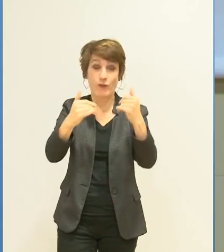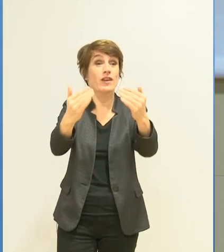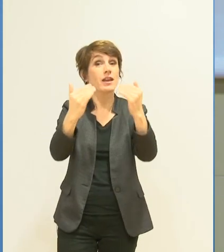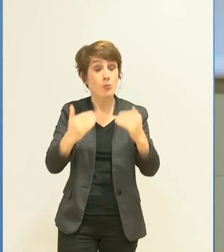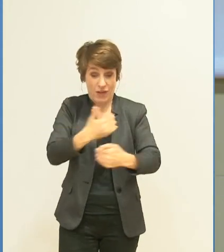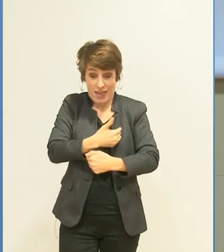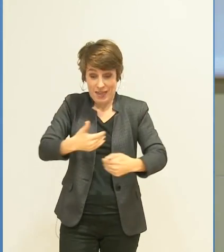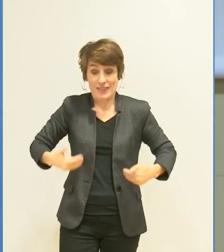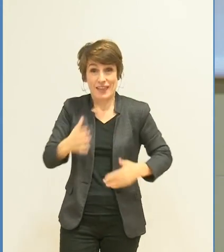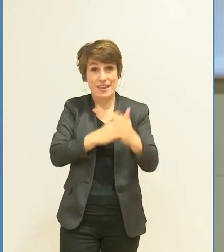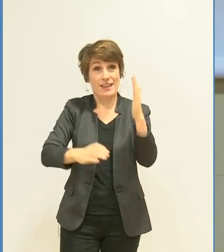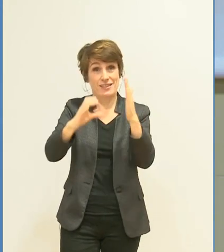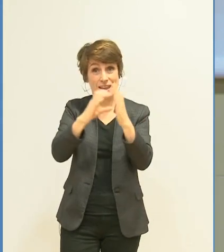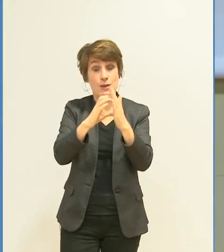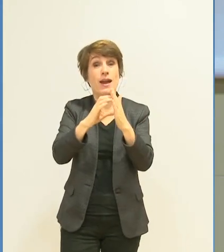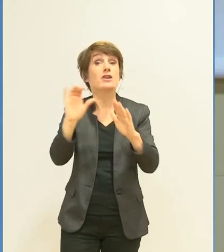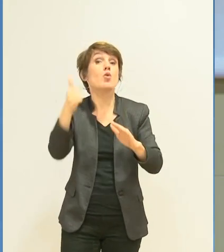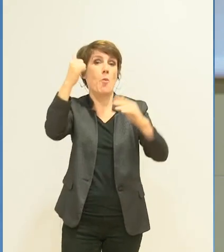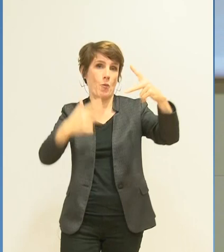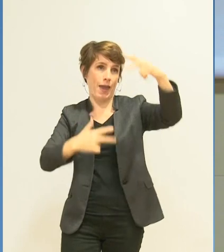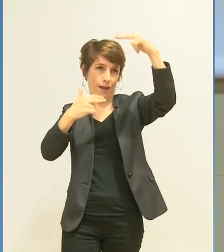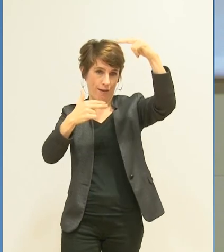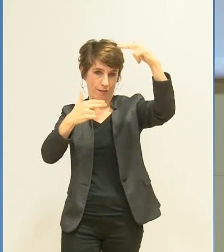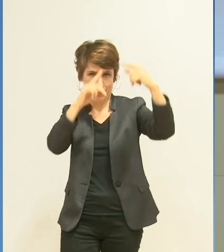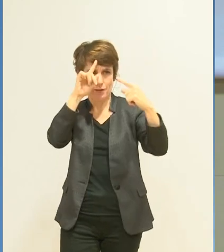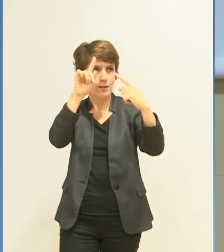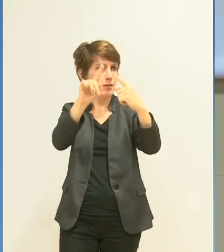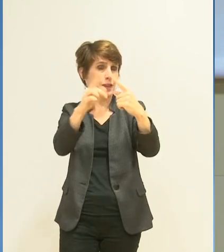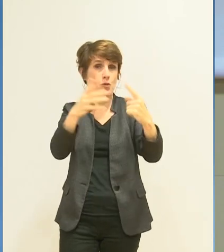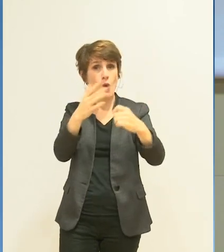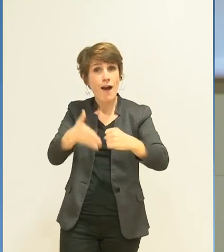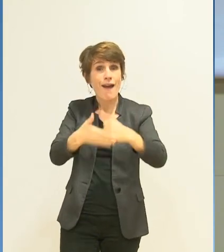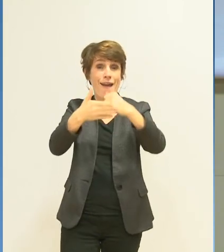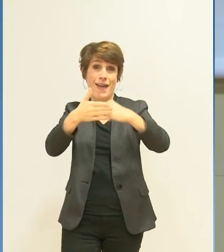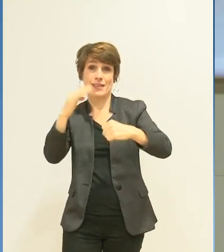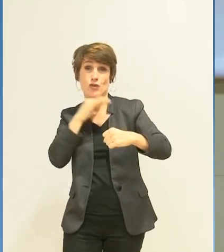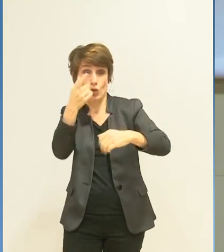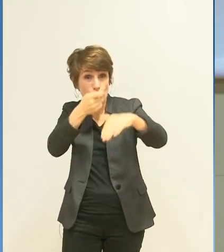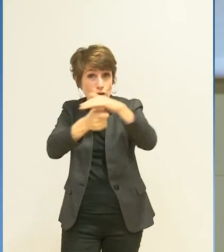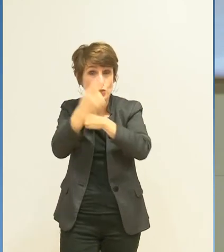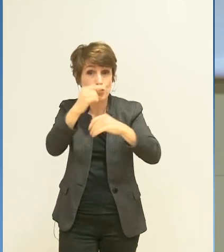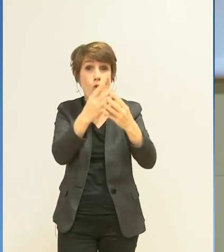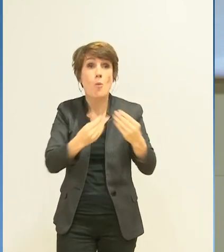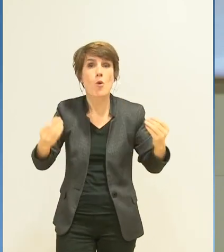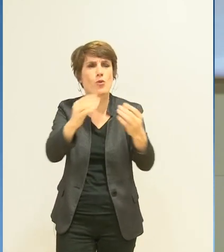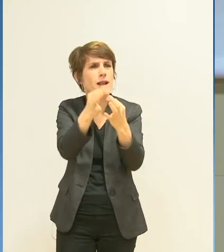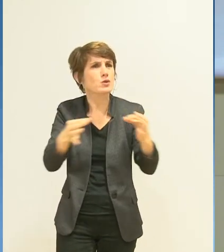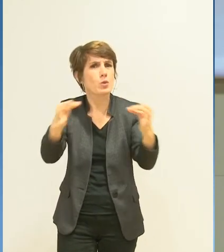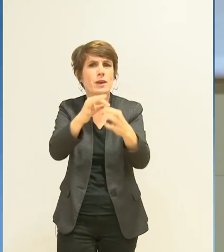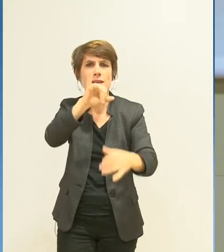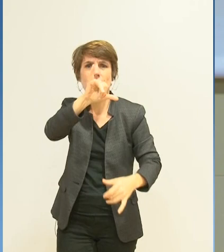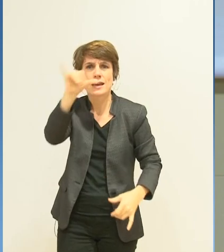dernière des délibérations première elle porte sur l'aide d'urgence aux populations yéménite et